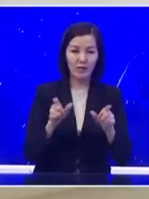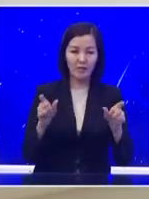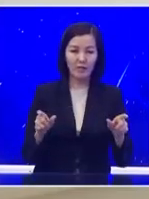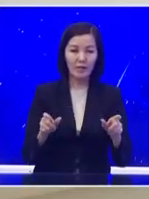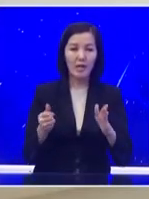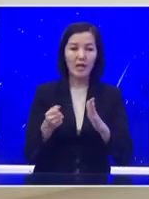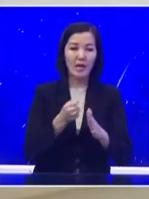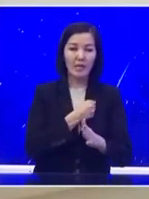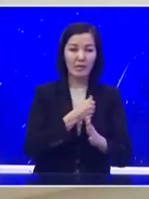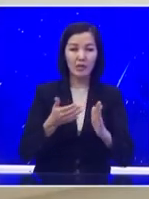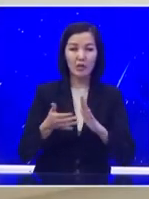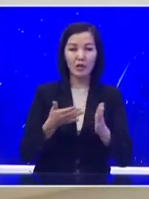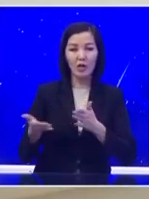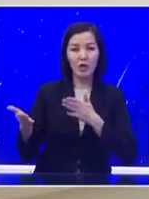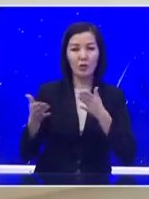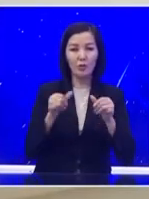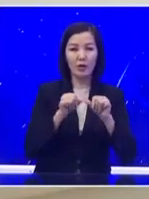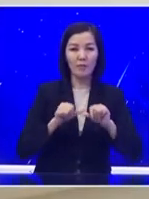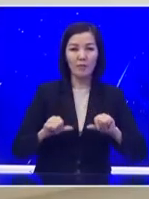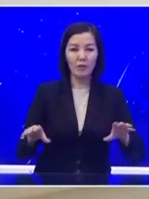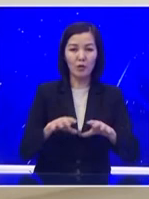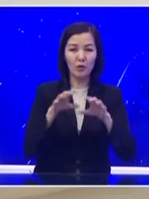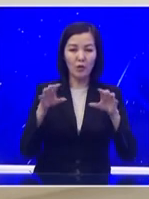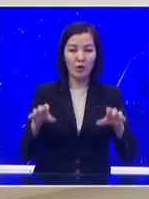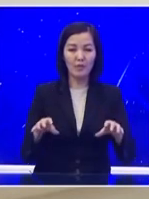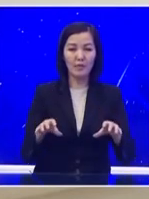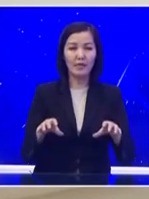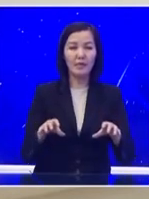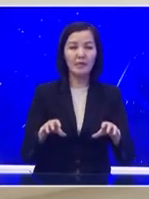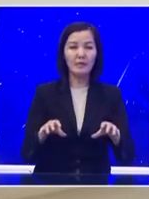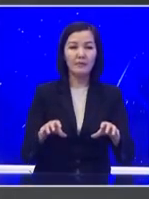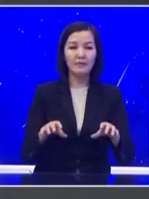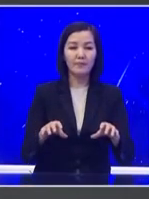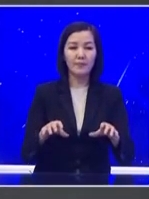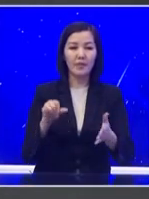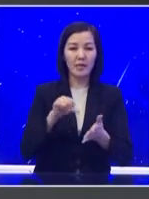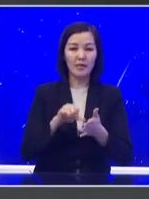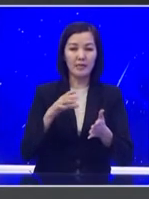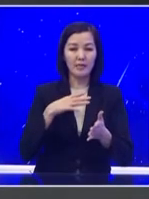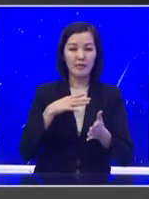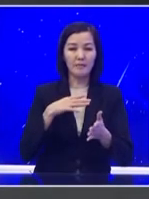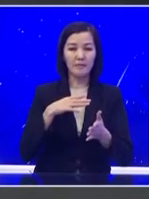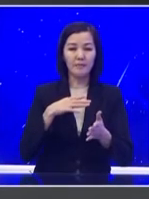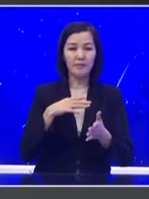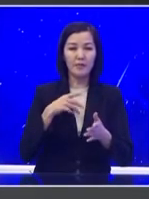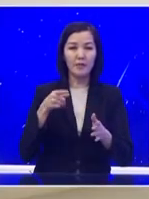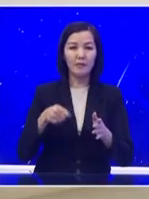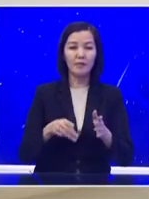әскерге шақыру комиссияның төрағалары, медицина комиссияның төрағалары қатысты. Наряд